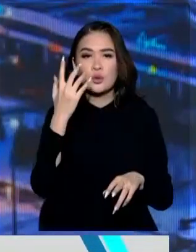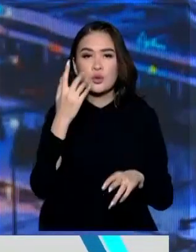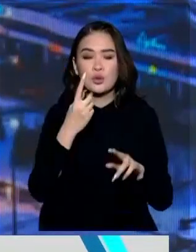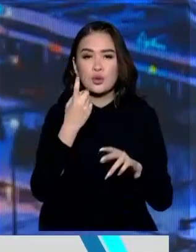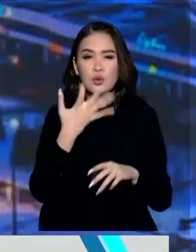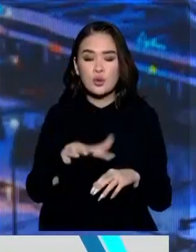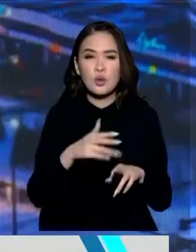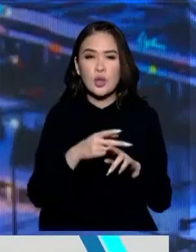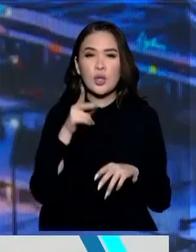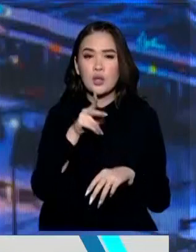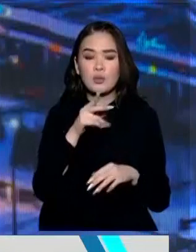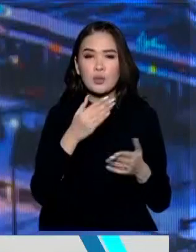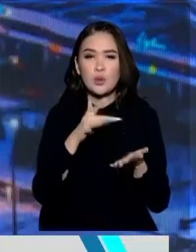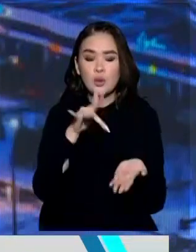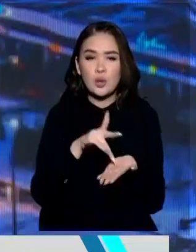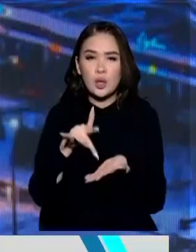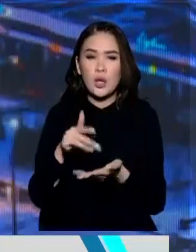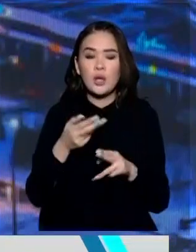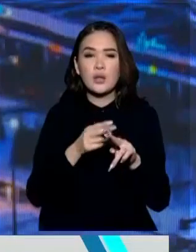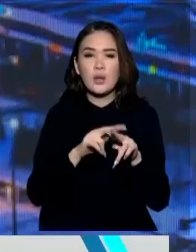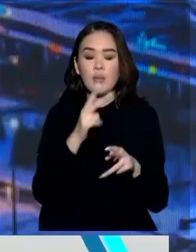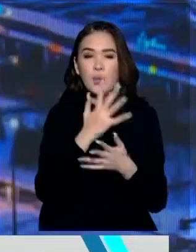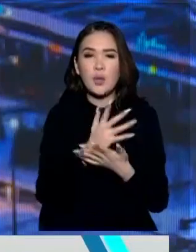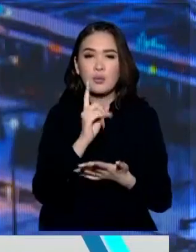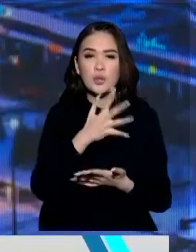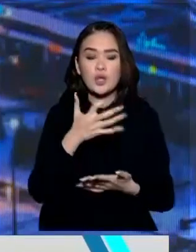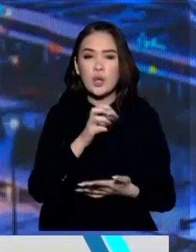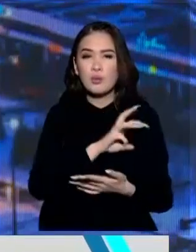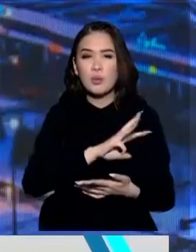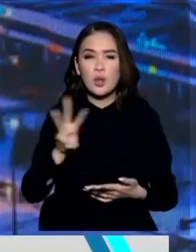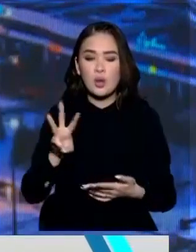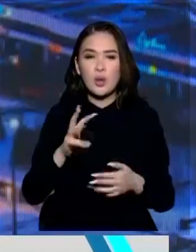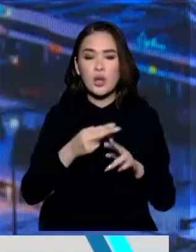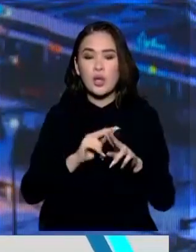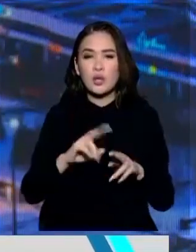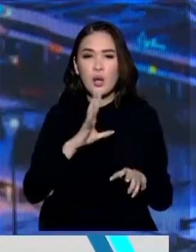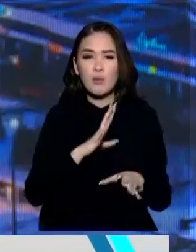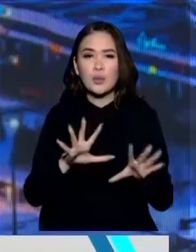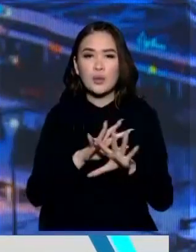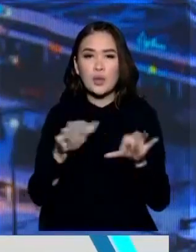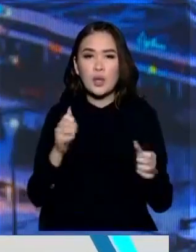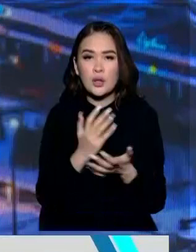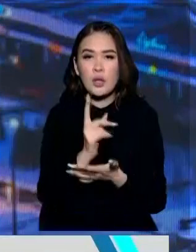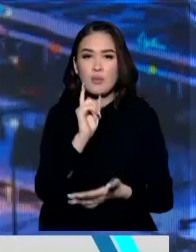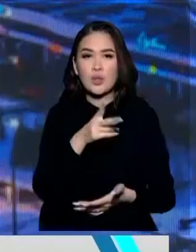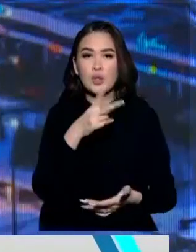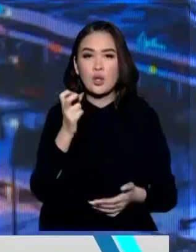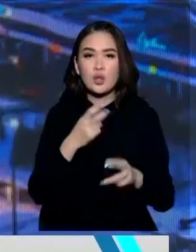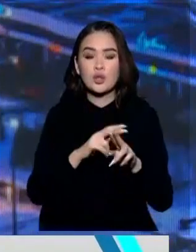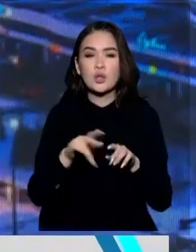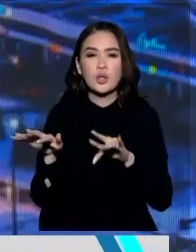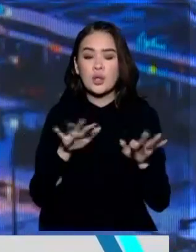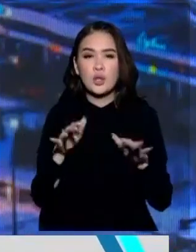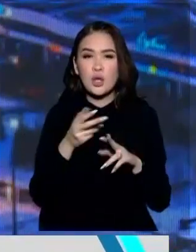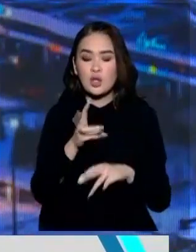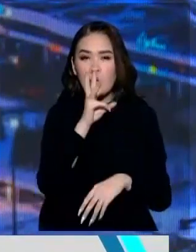152 000 орта 272 000-ға көтердік біз. 1,5 миллионға дейін қазір жетекші ғалымдарымыз алып отыр. 1200 жетекші